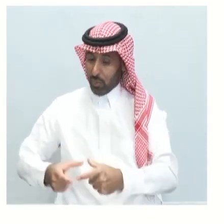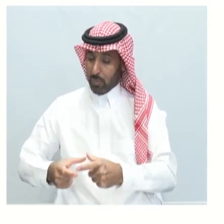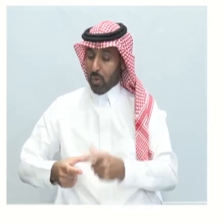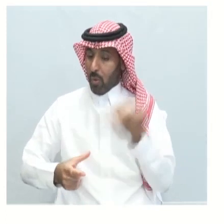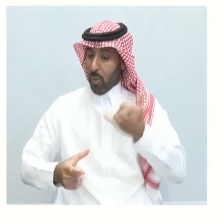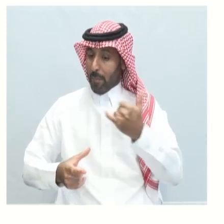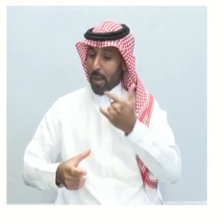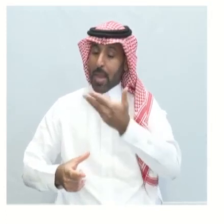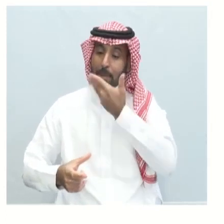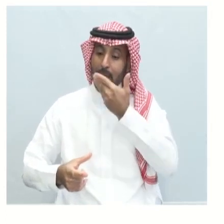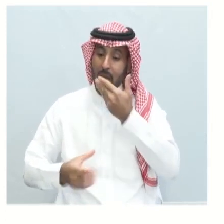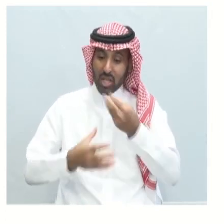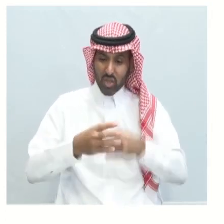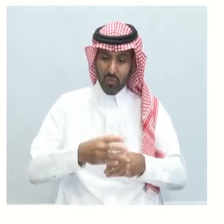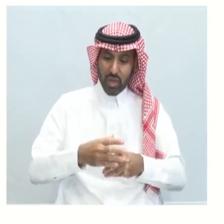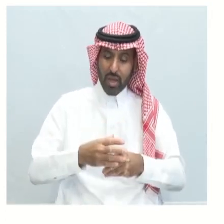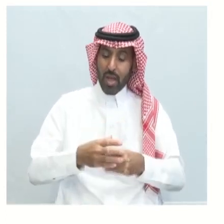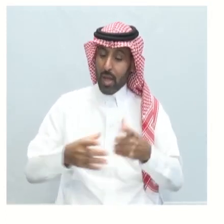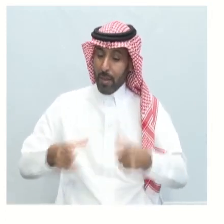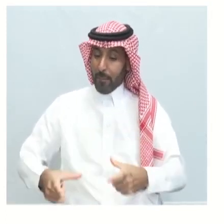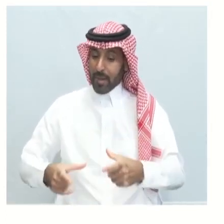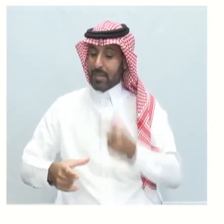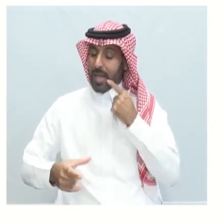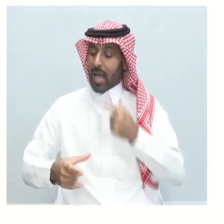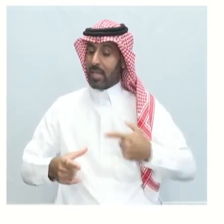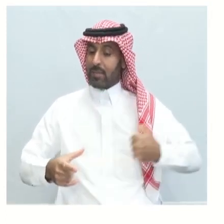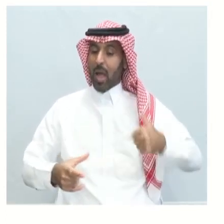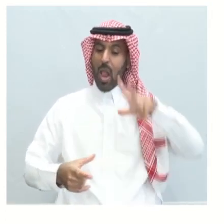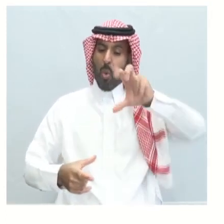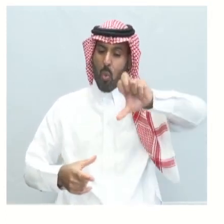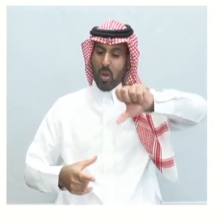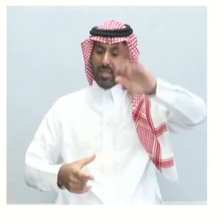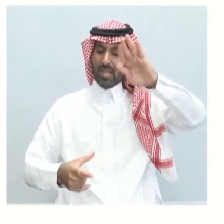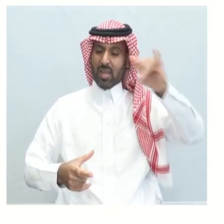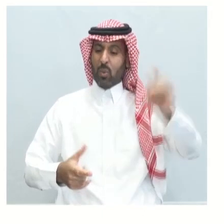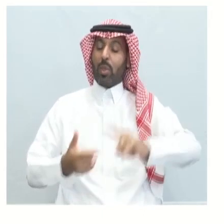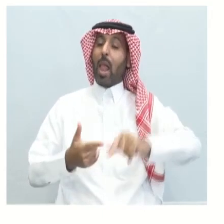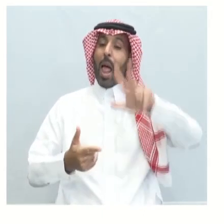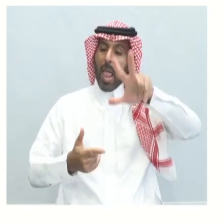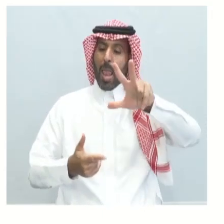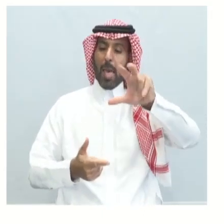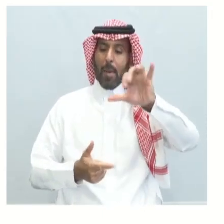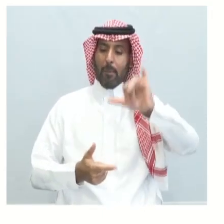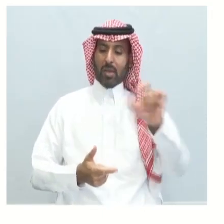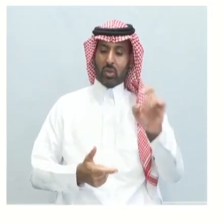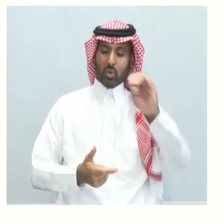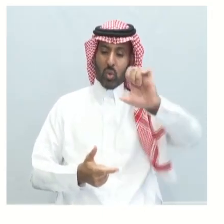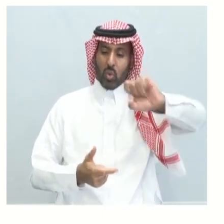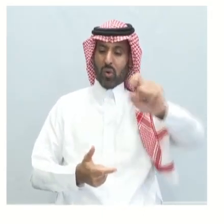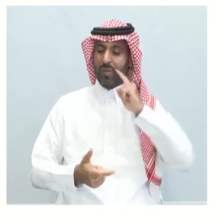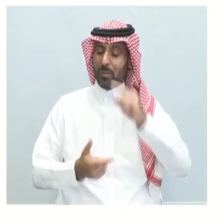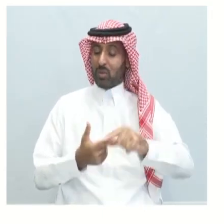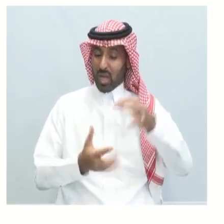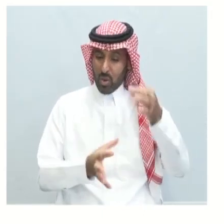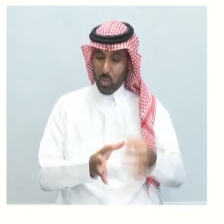للمياه الجوفيه اهمها خزان الوسيع وخزان المنجور في المنطقه الوسطى من المملكه